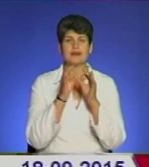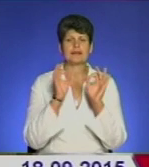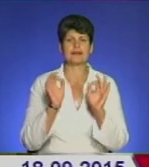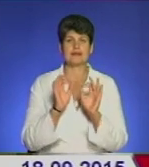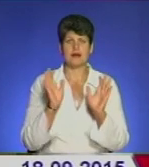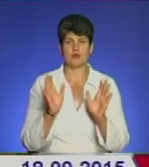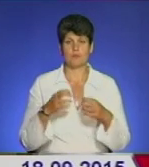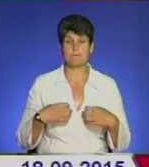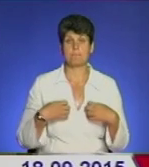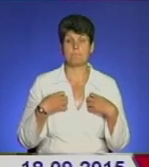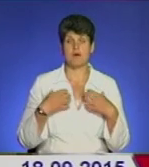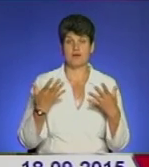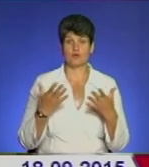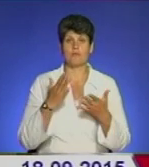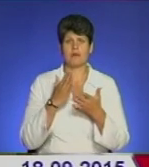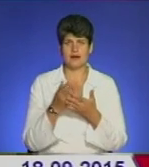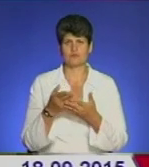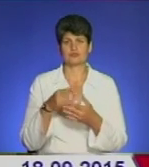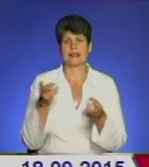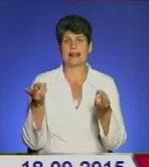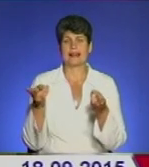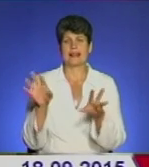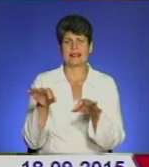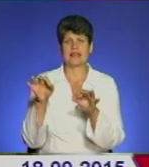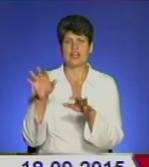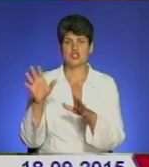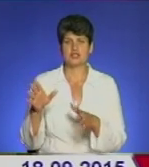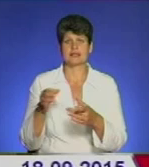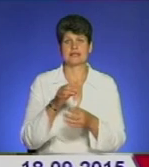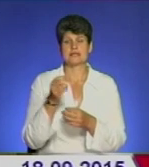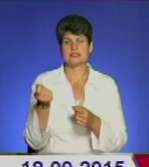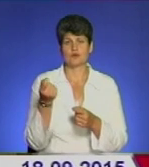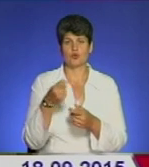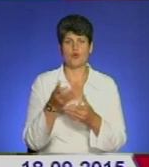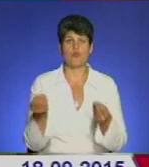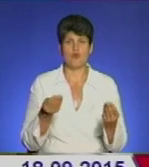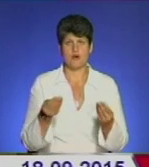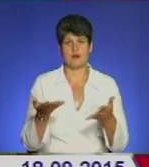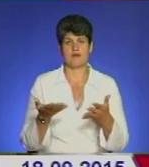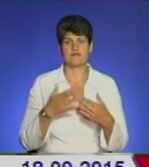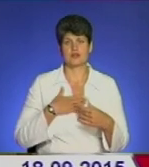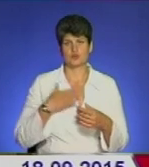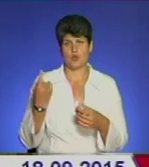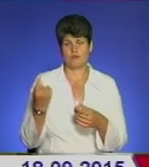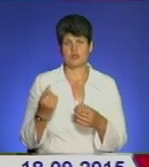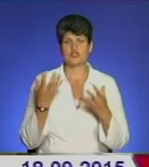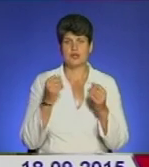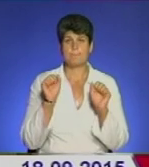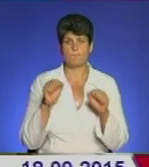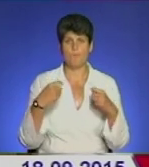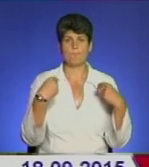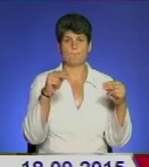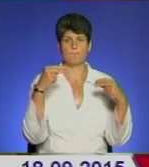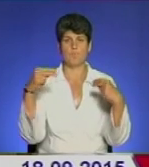що паніки, а маємо і надлишок зерна, і надлишок муки в межах нашої області. Ще можемо продавати в